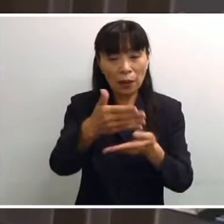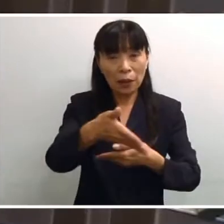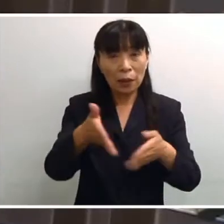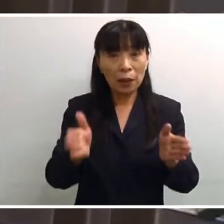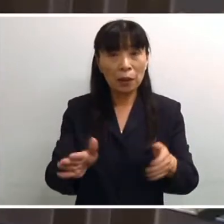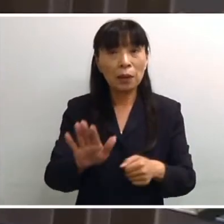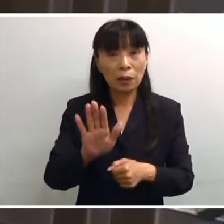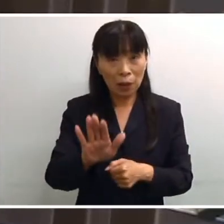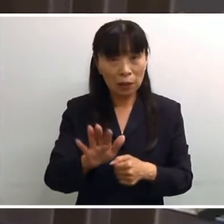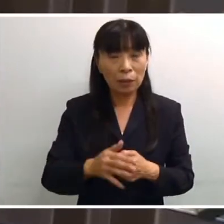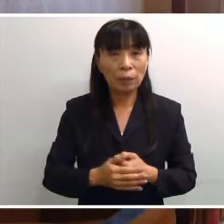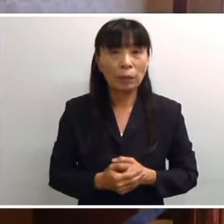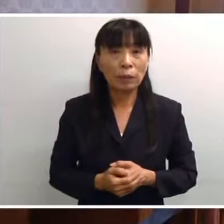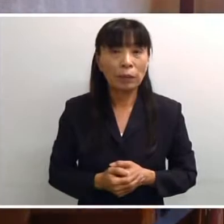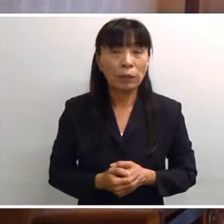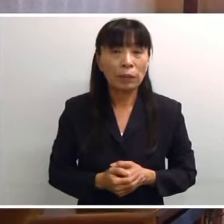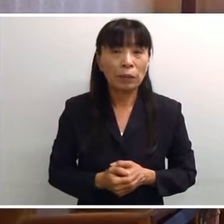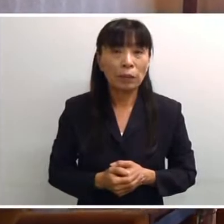賓室になります。 はい、